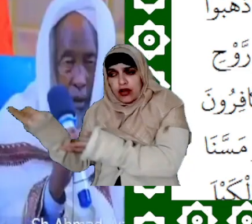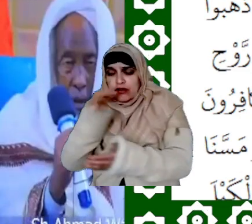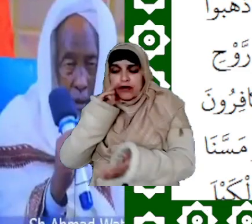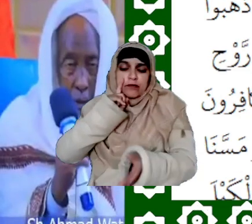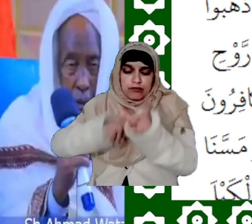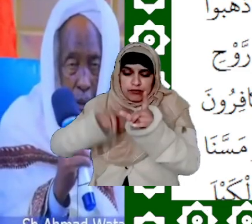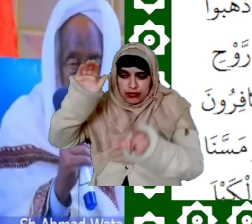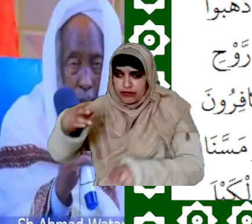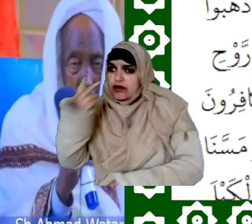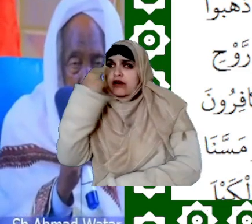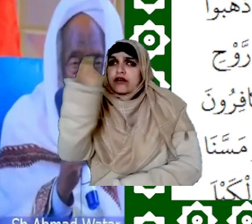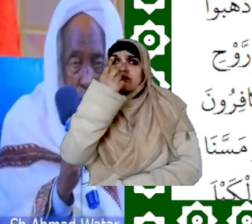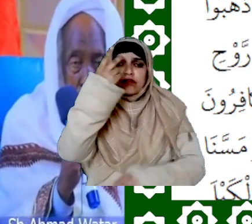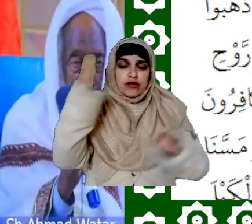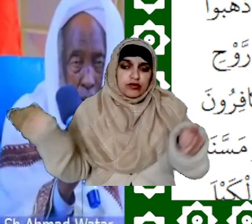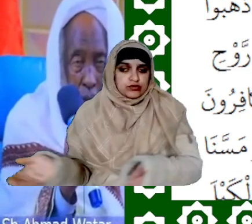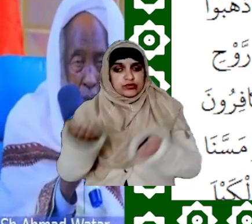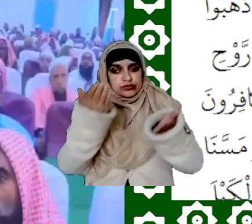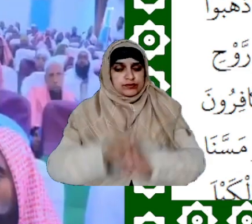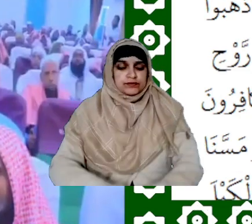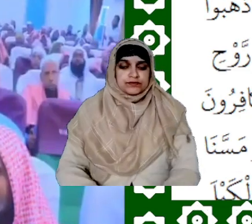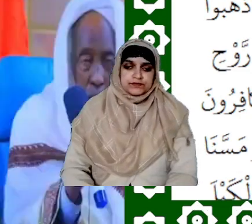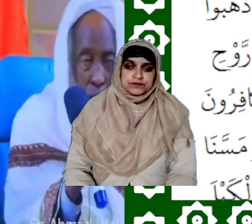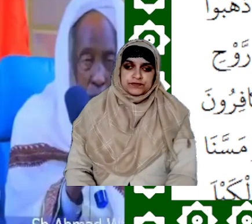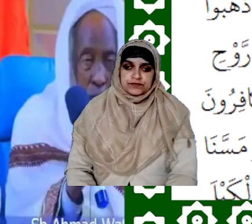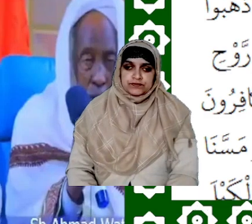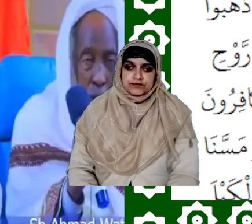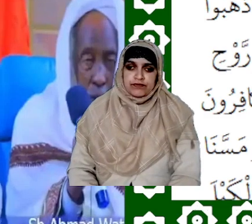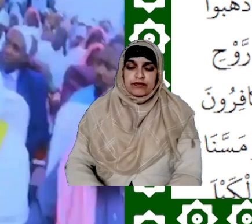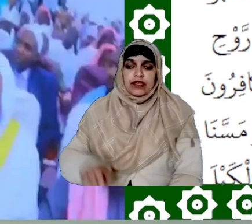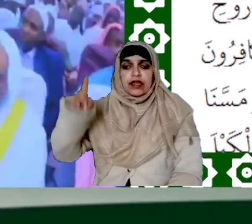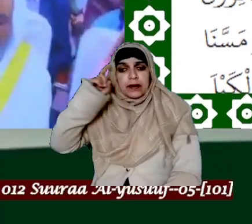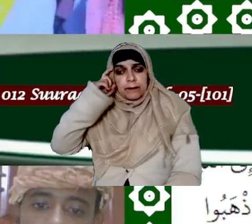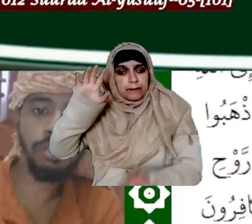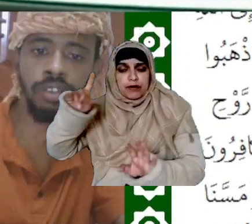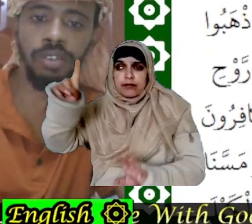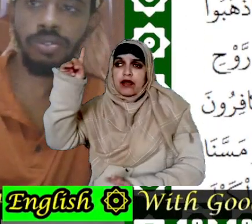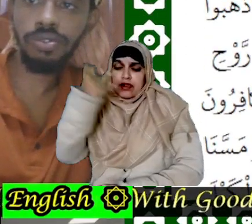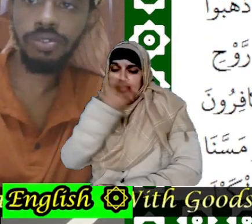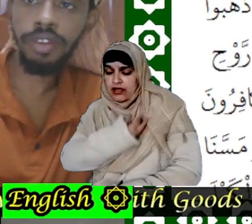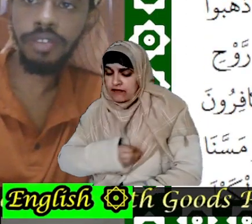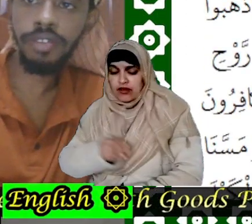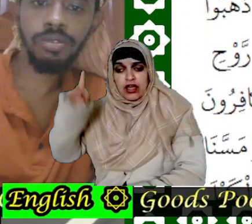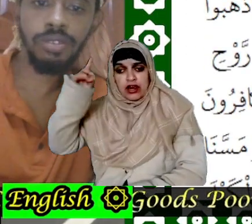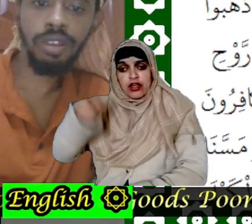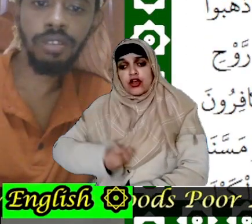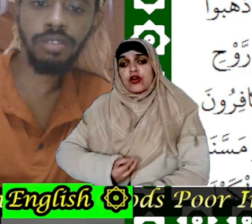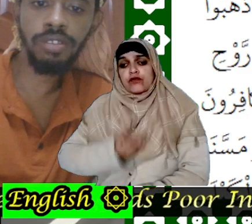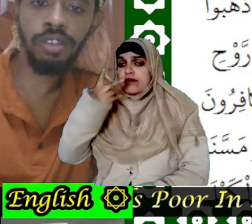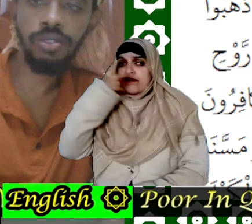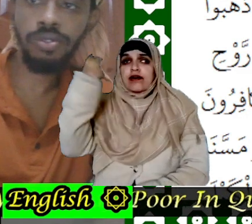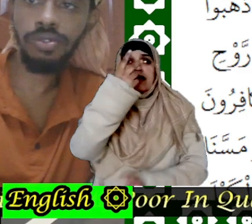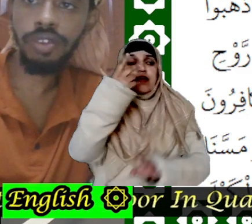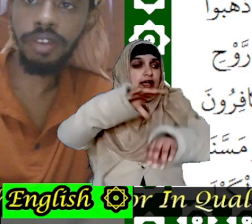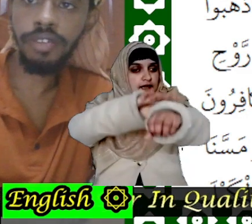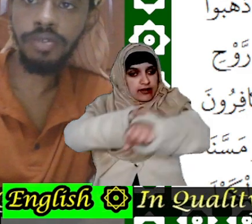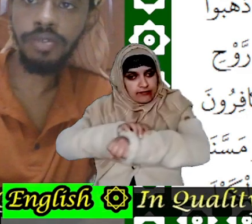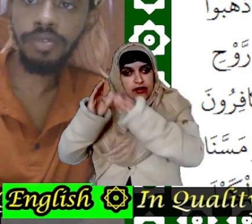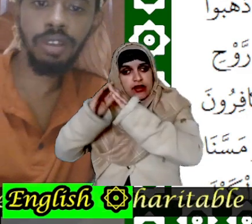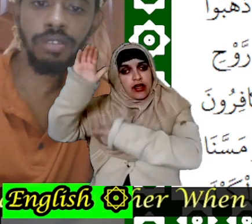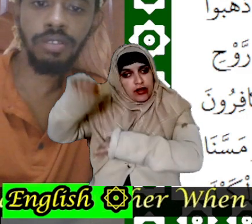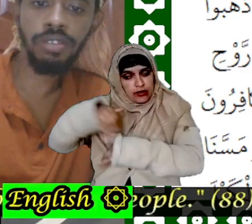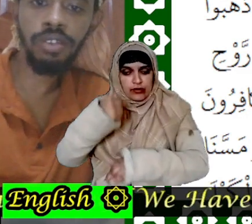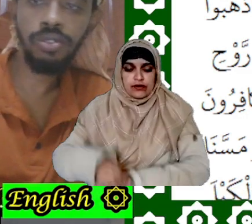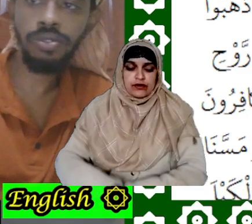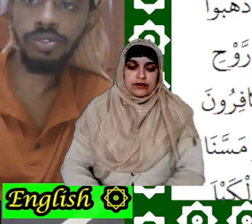إنه لا ييأس إجبات مرت رحمة ربي قوم كافر عملي هناك ننجينا